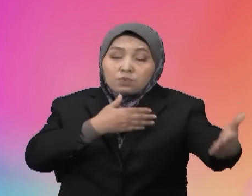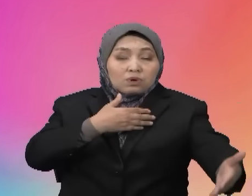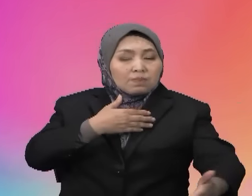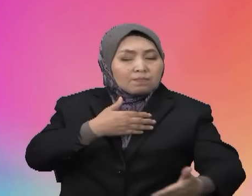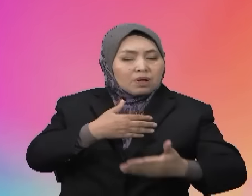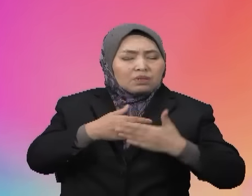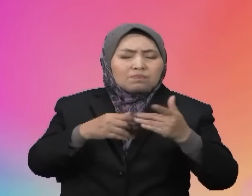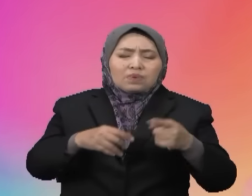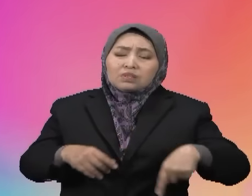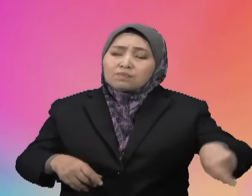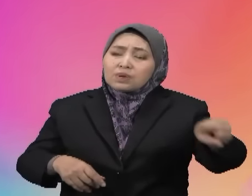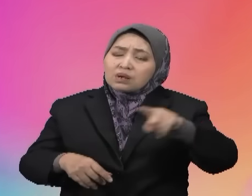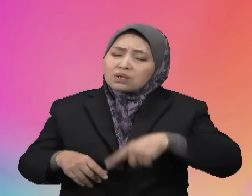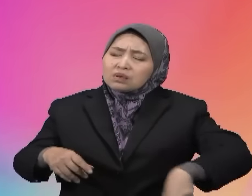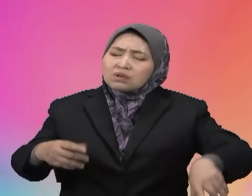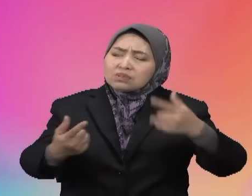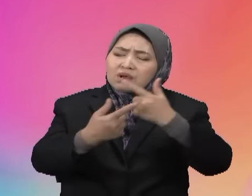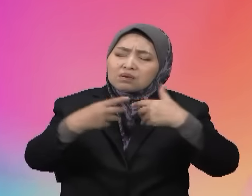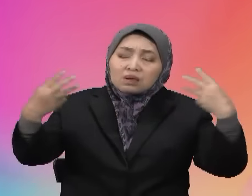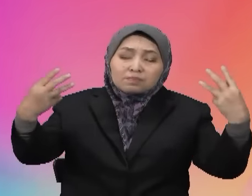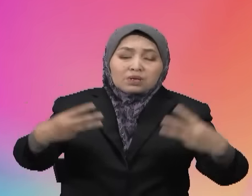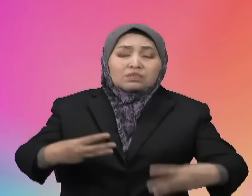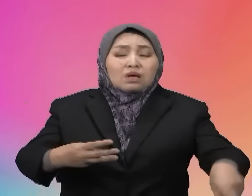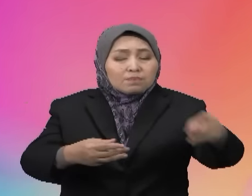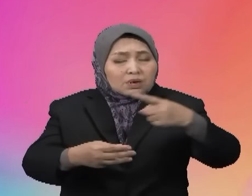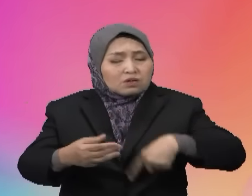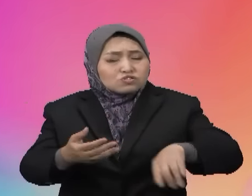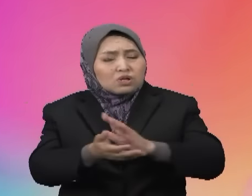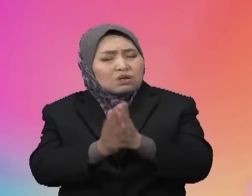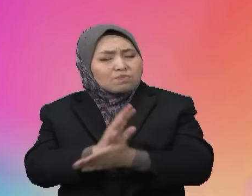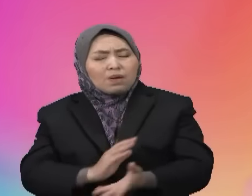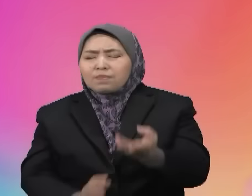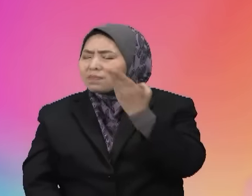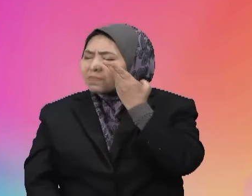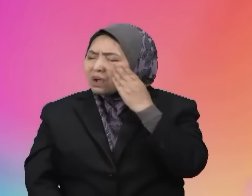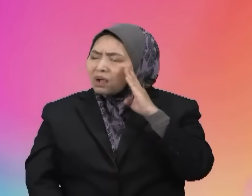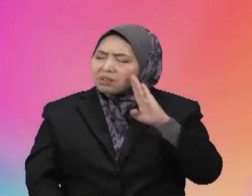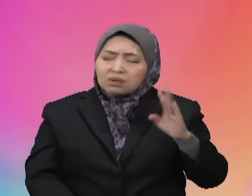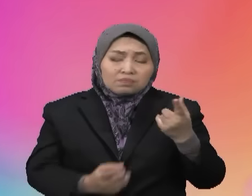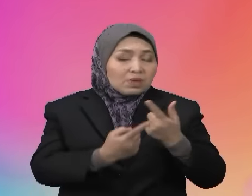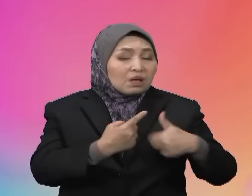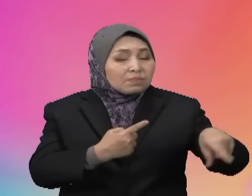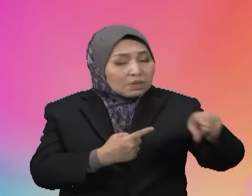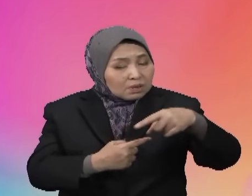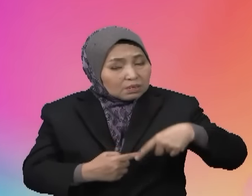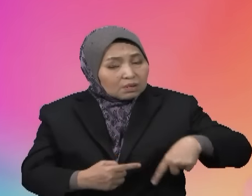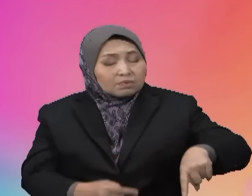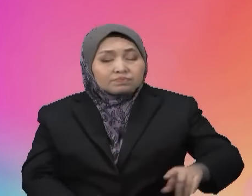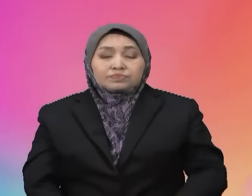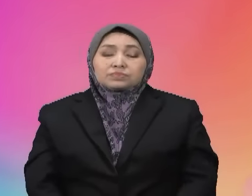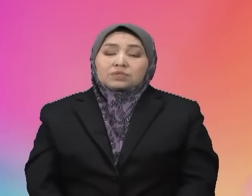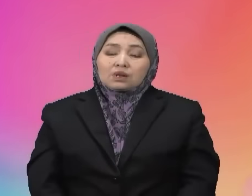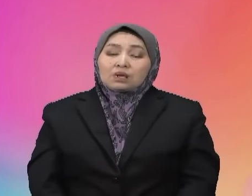انقلبتم إليهم لتعرضوا عنهم